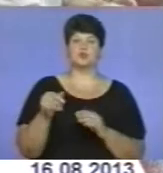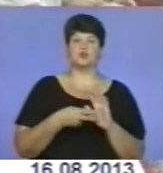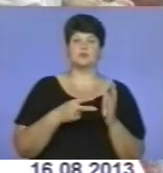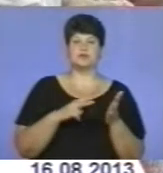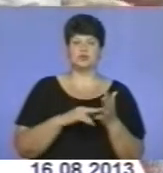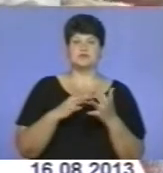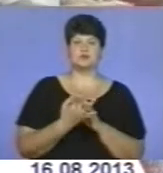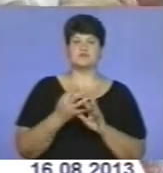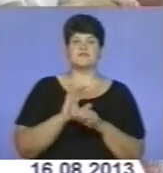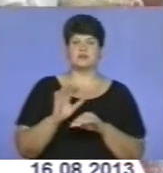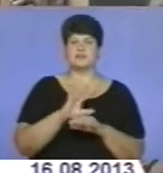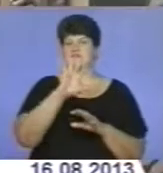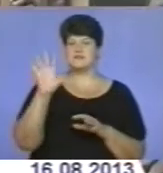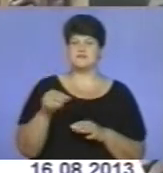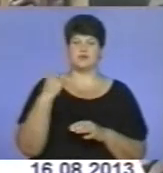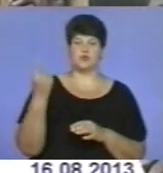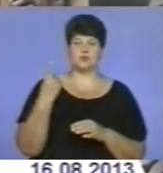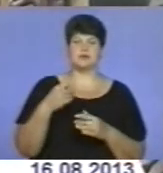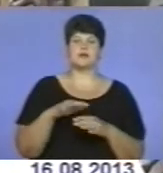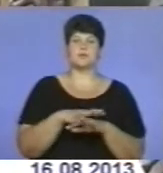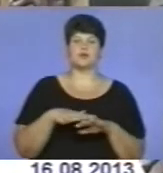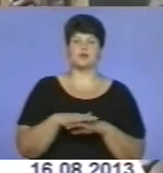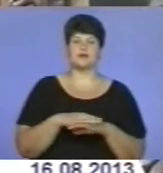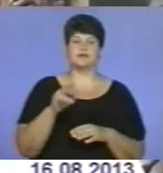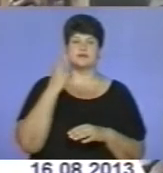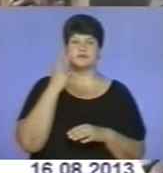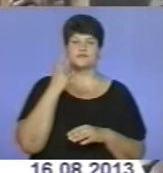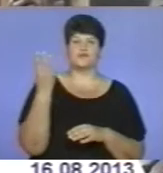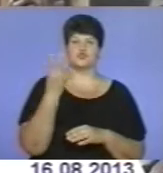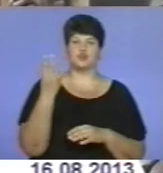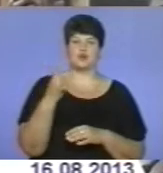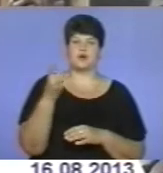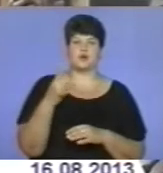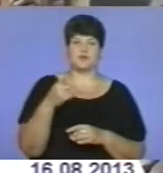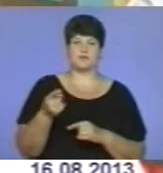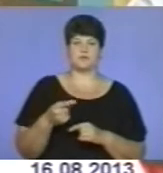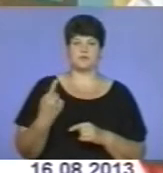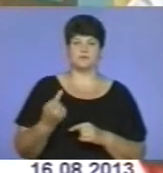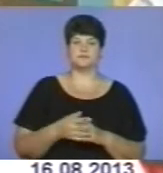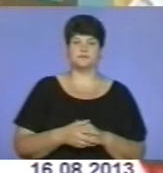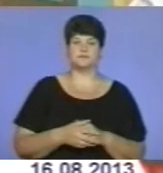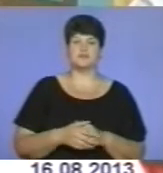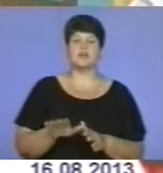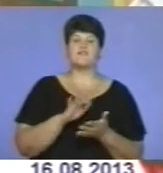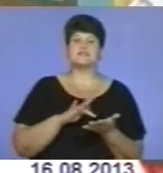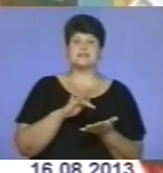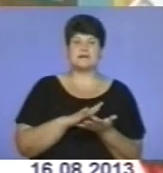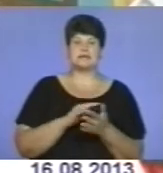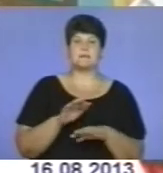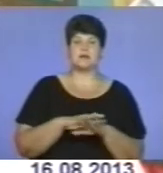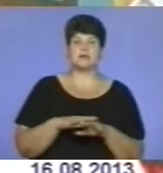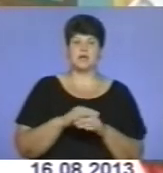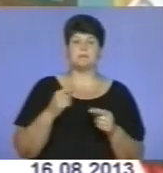сільгоспвиробники з усієї області. Ярмаркуватимуть, як завжди, у чотирьох районах Тернополя. В центрі Майнтан